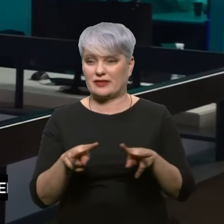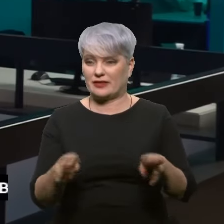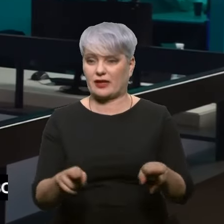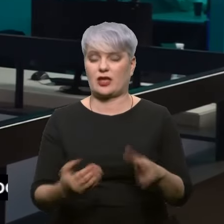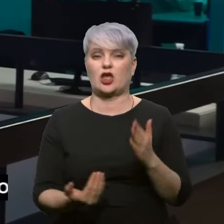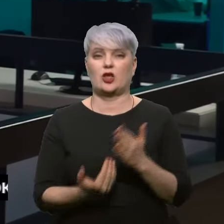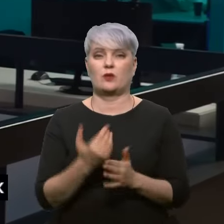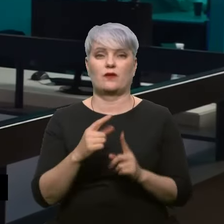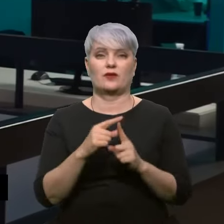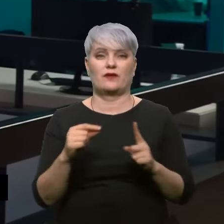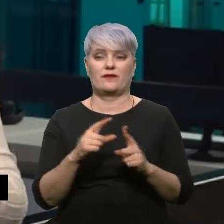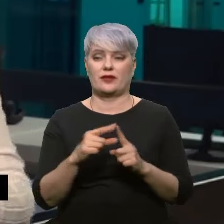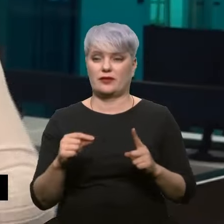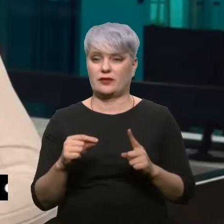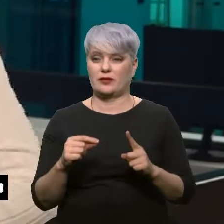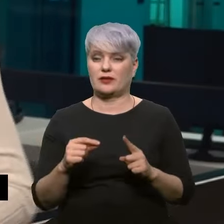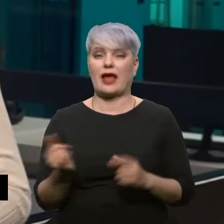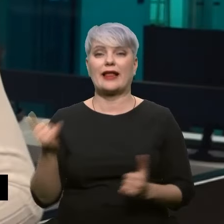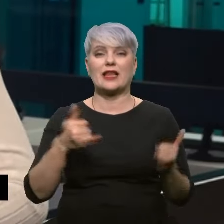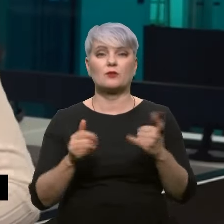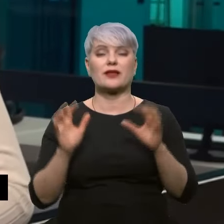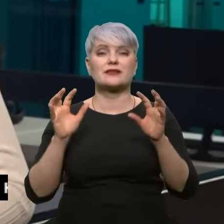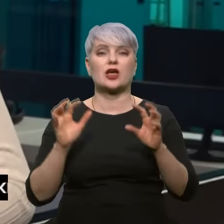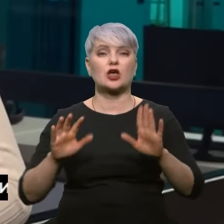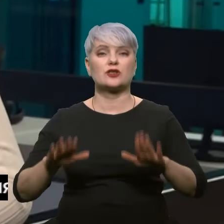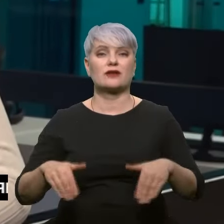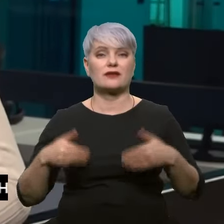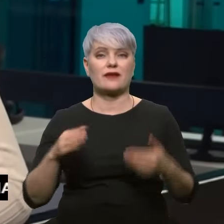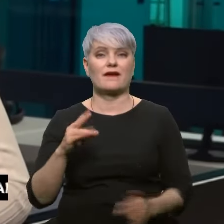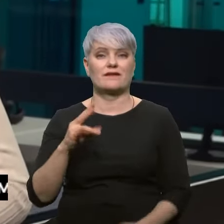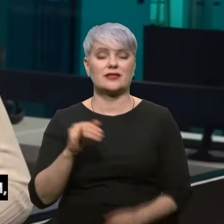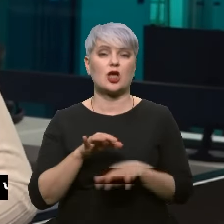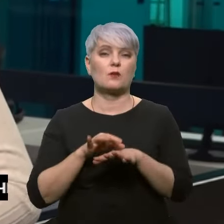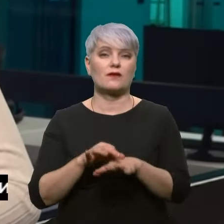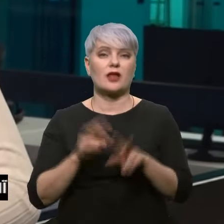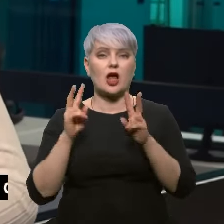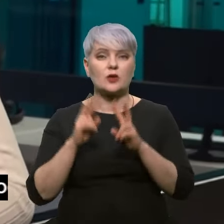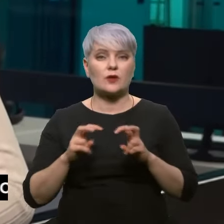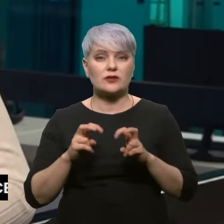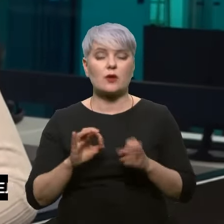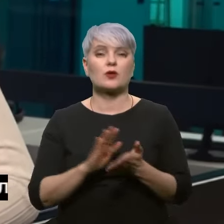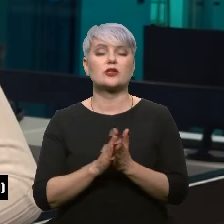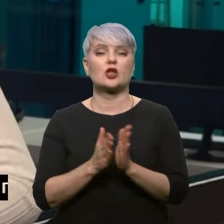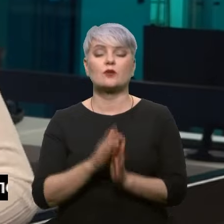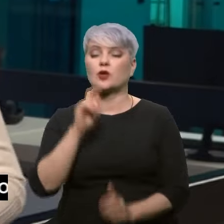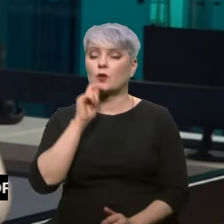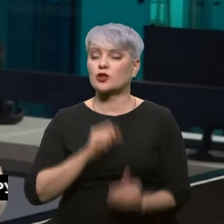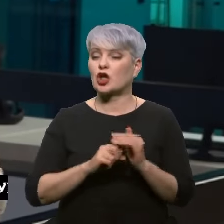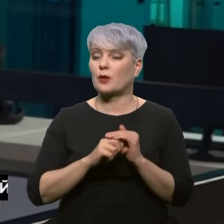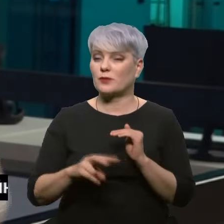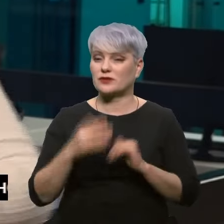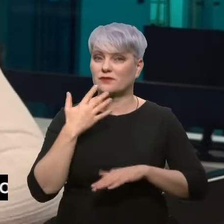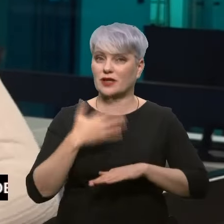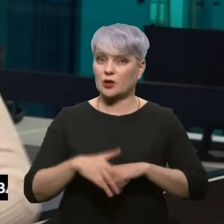Це інформація з сайтів урядів країн. Лабораторія законодавчих ініціатив у вересні провела дослідження про становище українських біженців за кордоном та